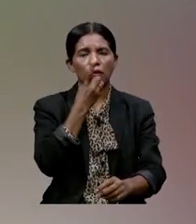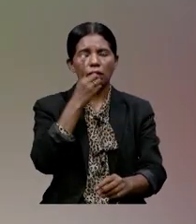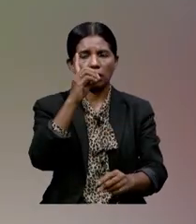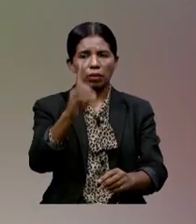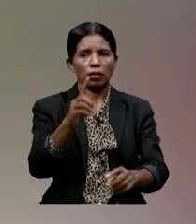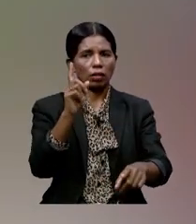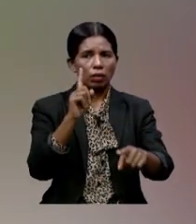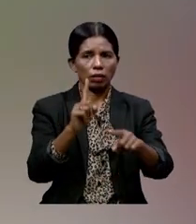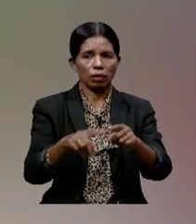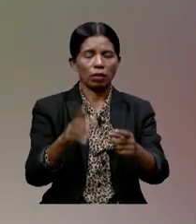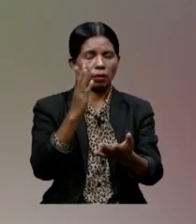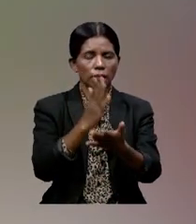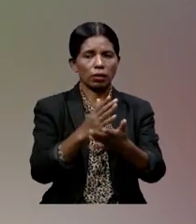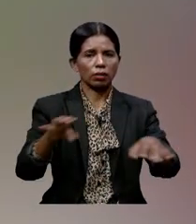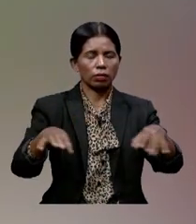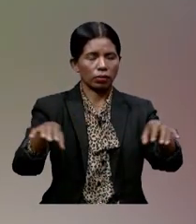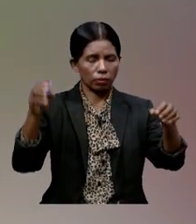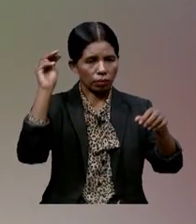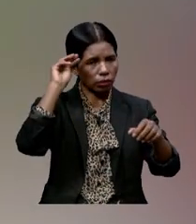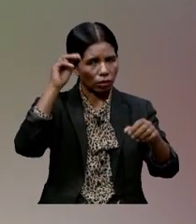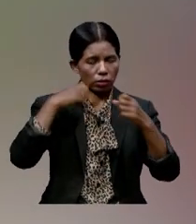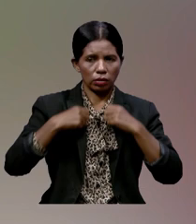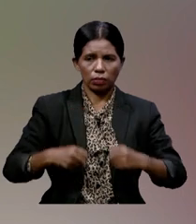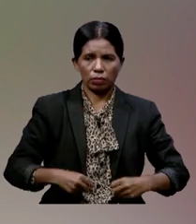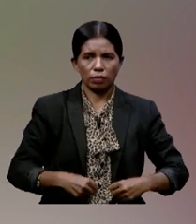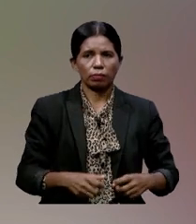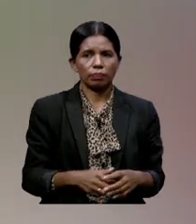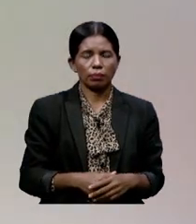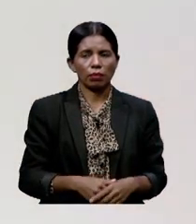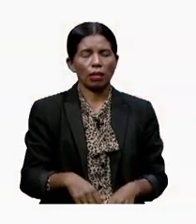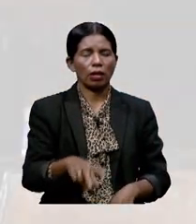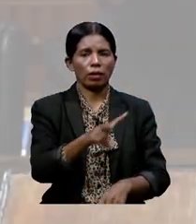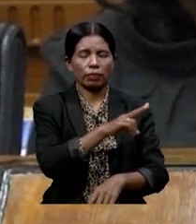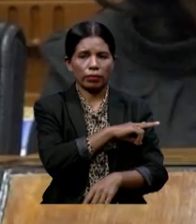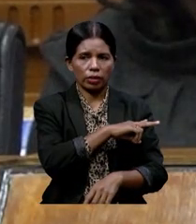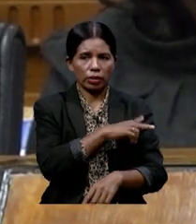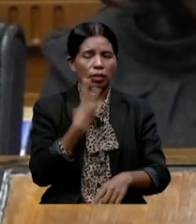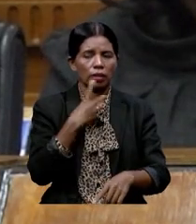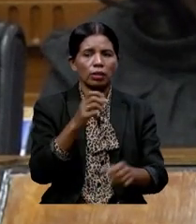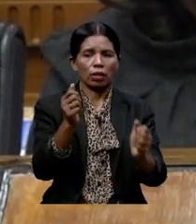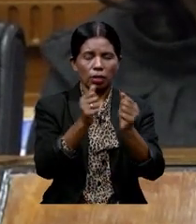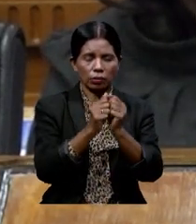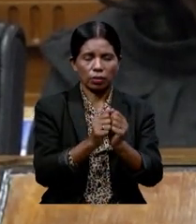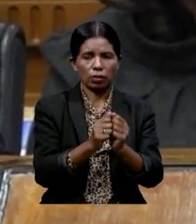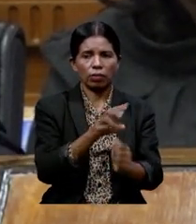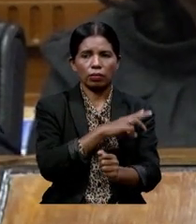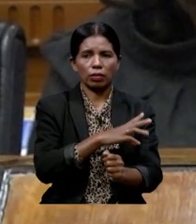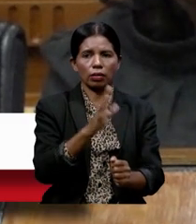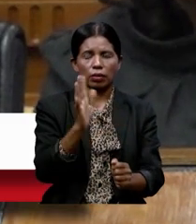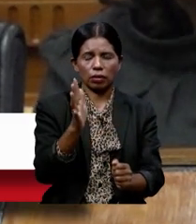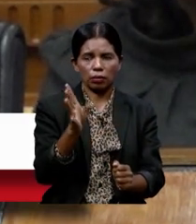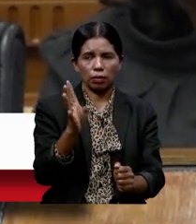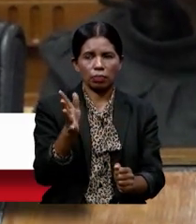nune labele impede servisu ministeru saudenian. Vacina ona, ita vacina ona 55